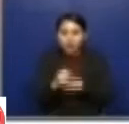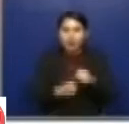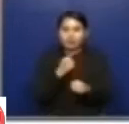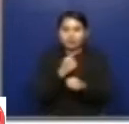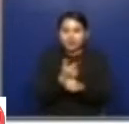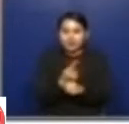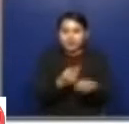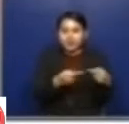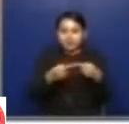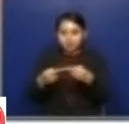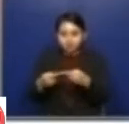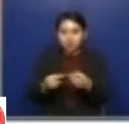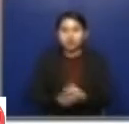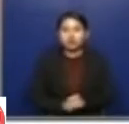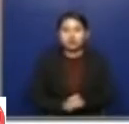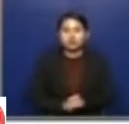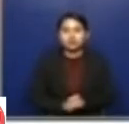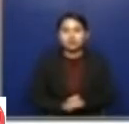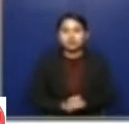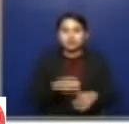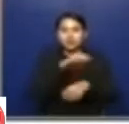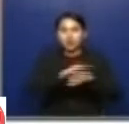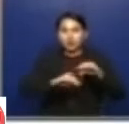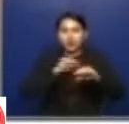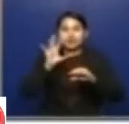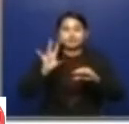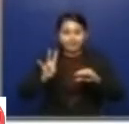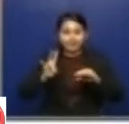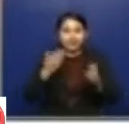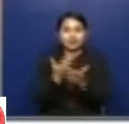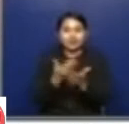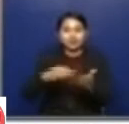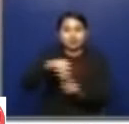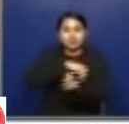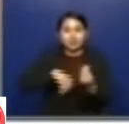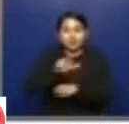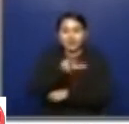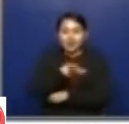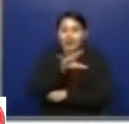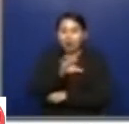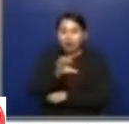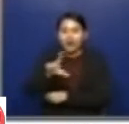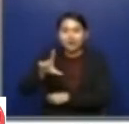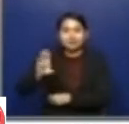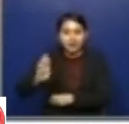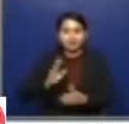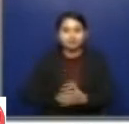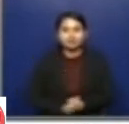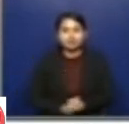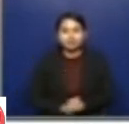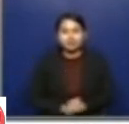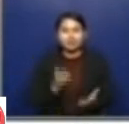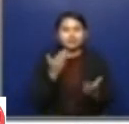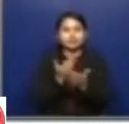ที่ลุ่มน้ำชั้นที่1จำนวน7โครงการมูลค่ากว่า 3,500 ล้านบาทถึงแม้จำนวน